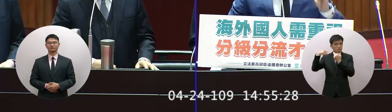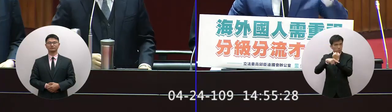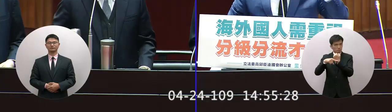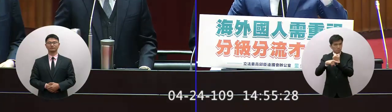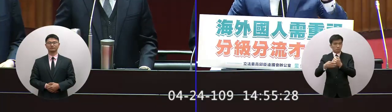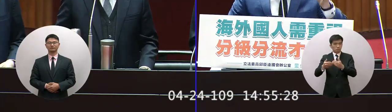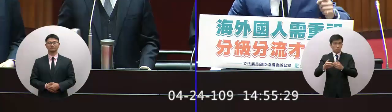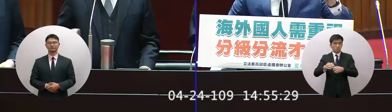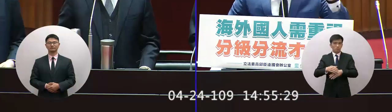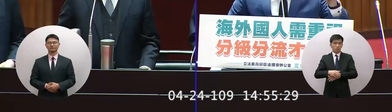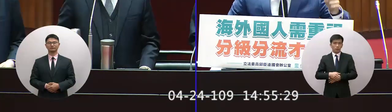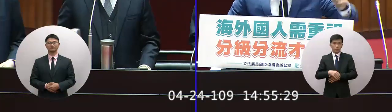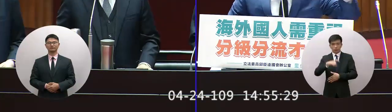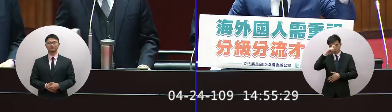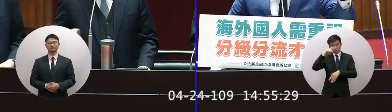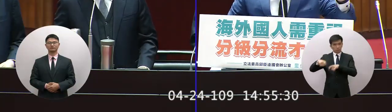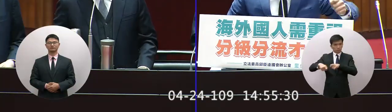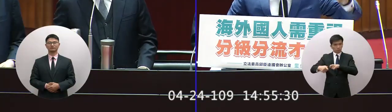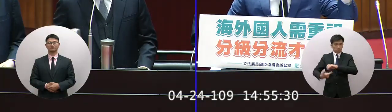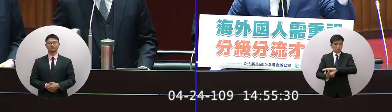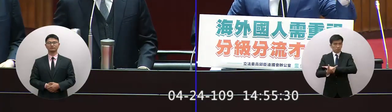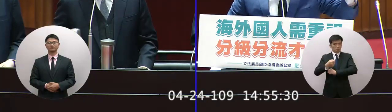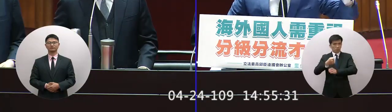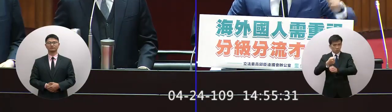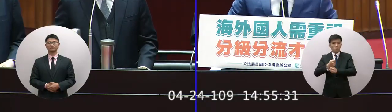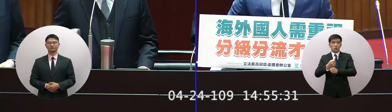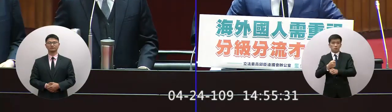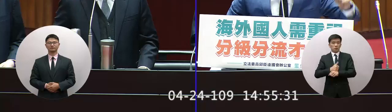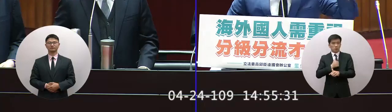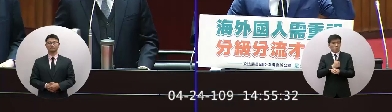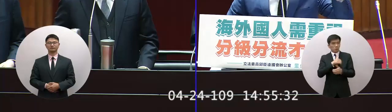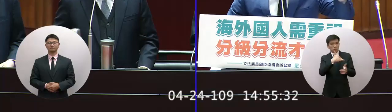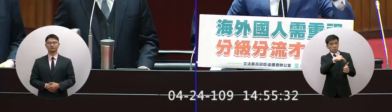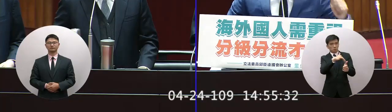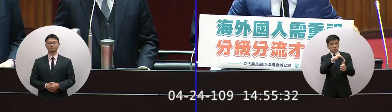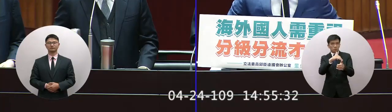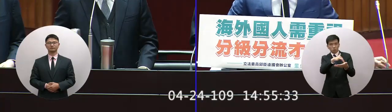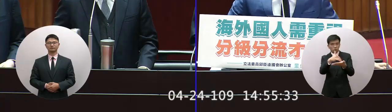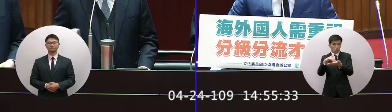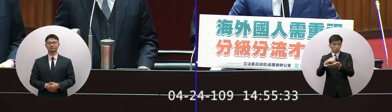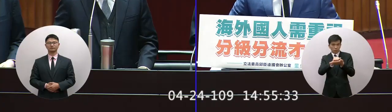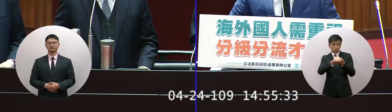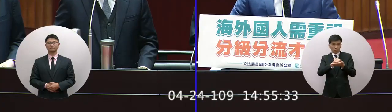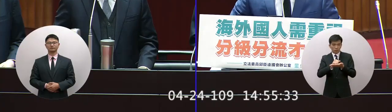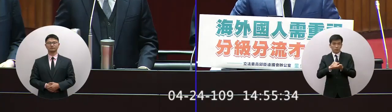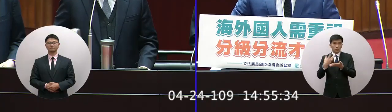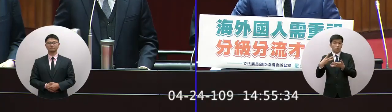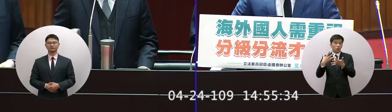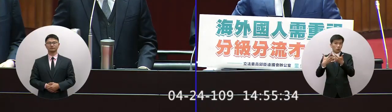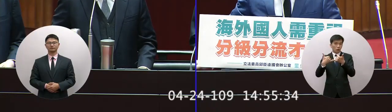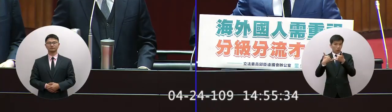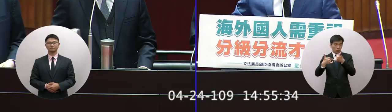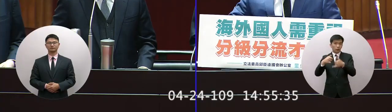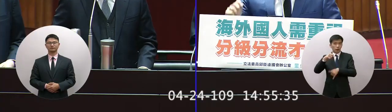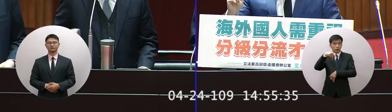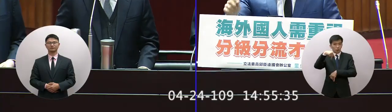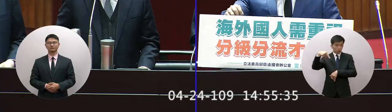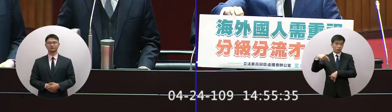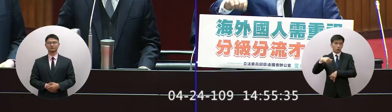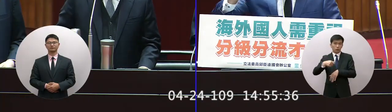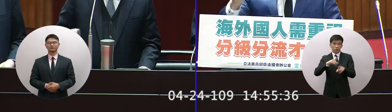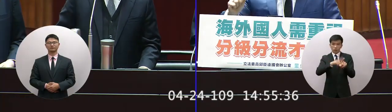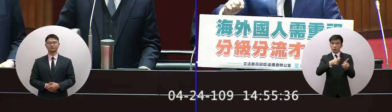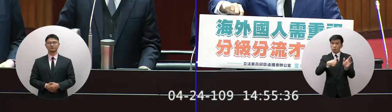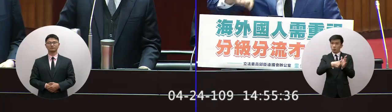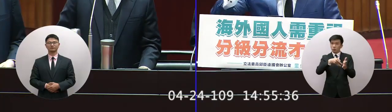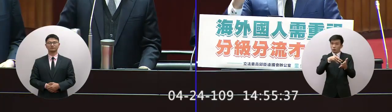是有计划。有效度的透过外管去实际去统计，然后透过我们现在这个网络 APP 的方式实名制，让